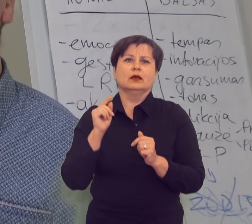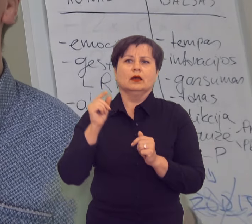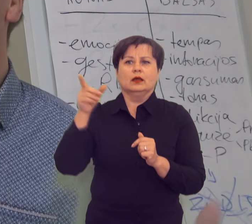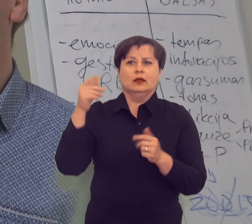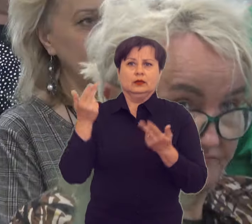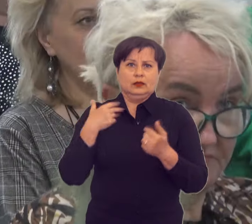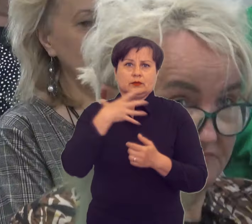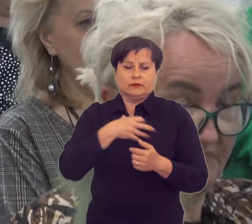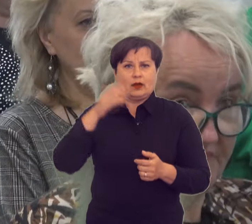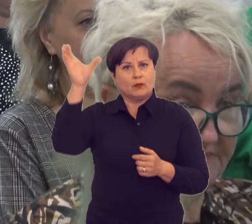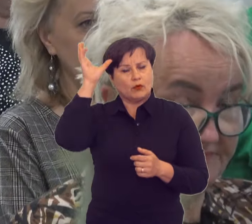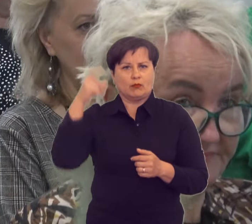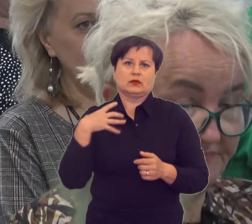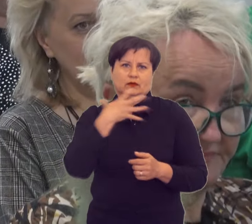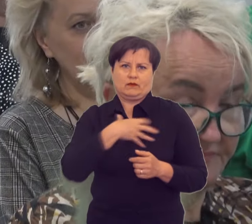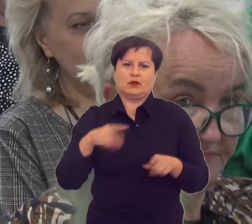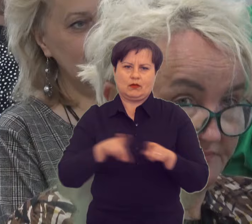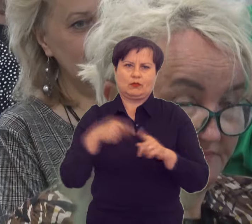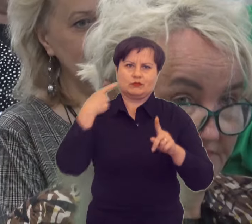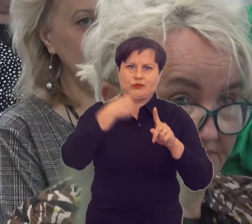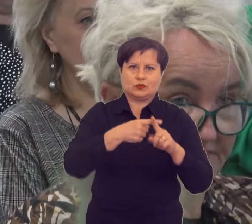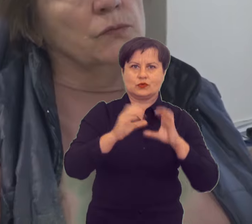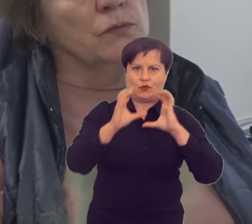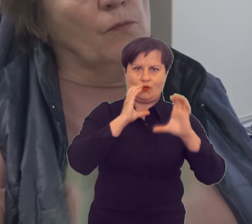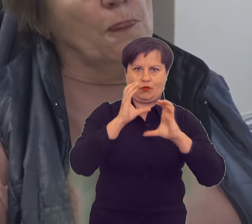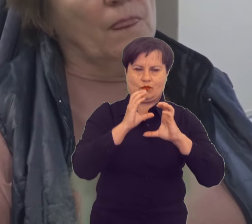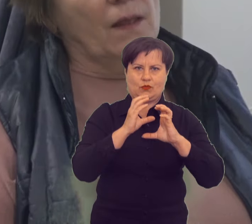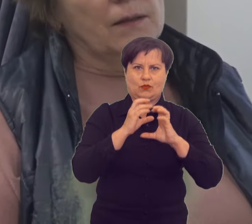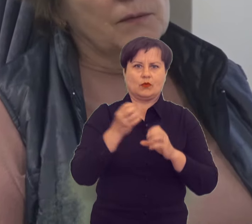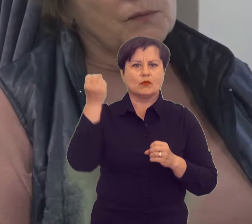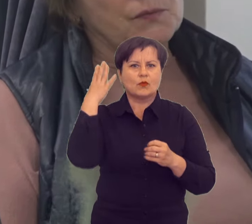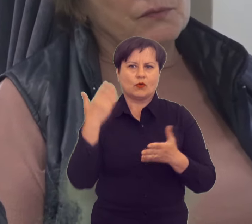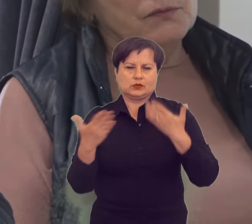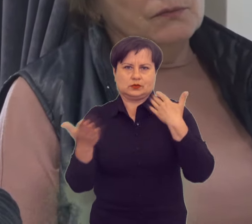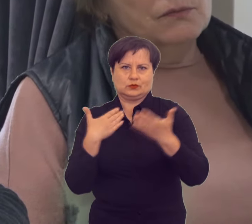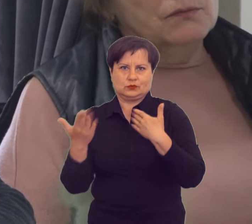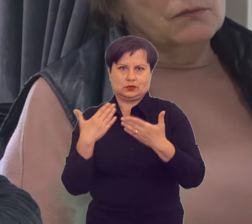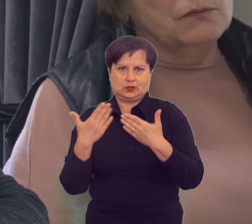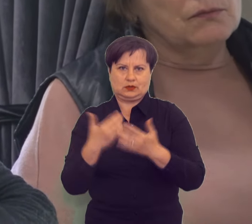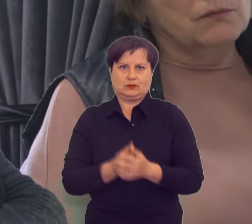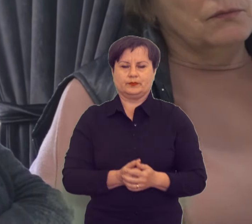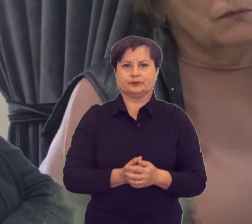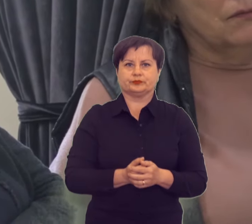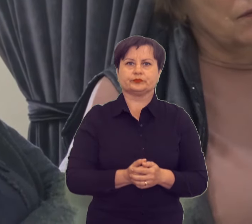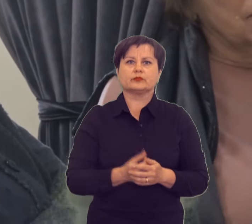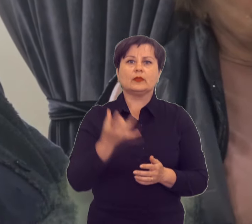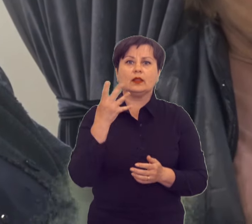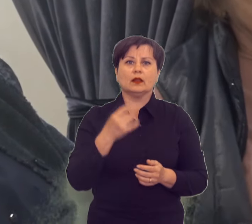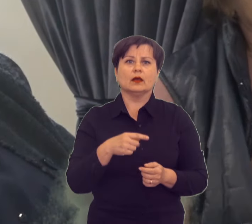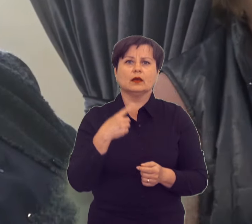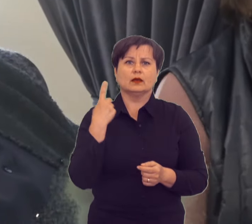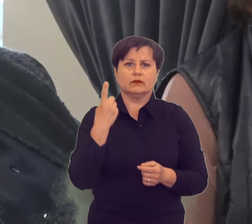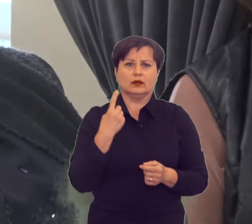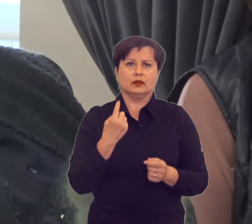žinoma, turi būti kompetentingi, bet ir mokėti efektyviai komunikuoti, mokėti išreikšti tą savo kompetenciją, tą savo gebėjimą būti